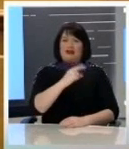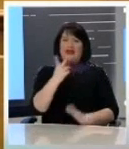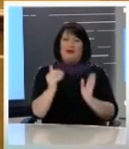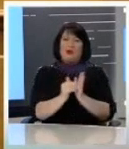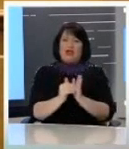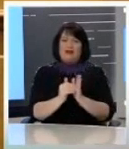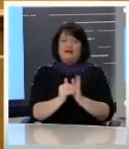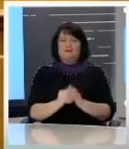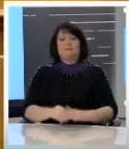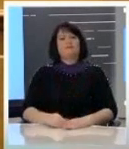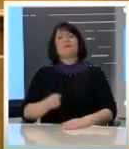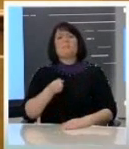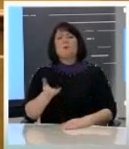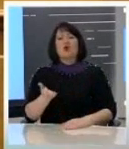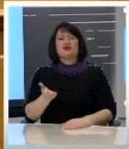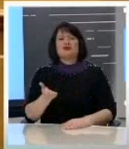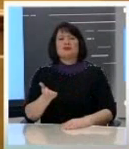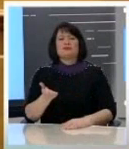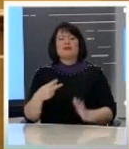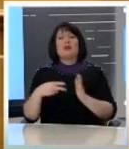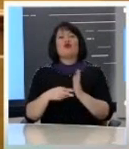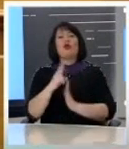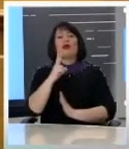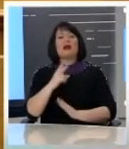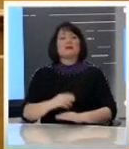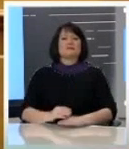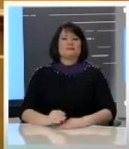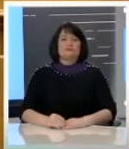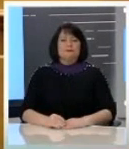52.000. Πόσοι πληστηριασμοί γίνανε το 2012?